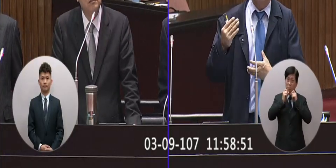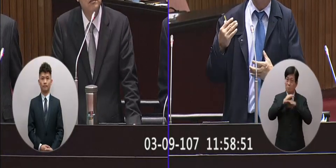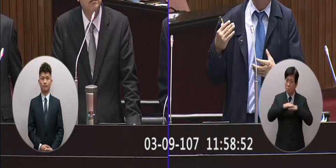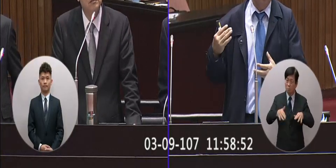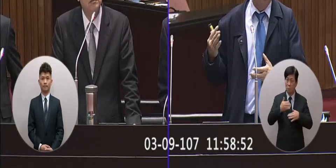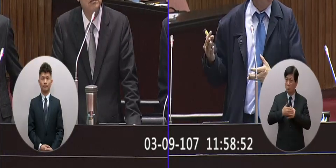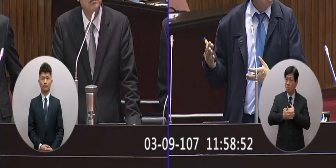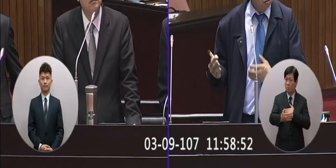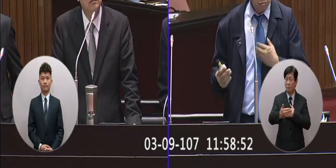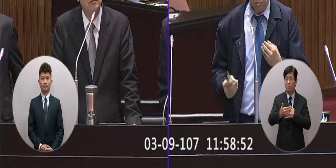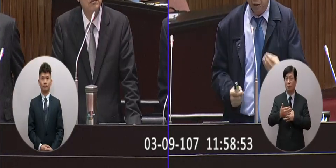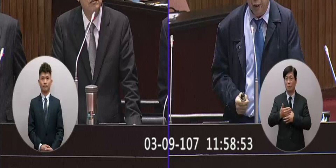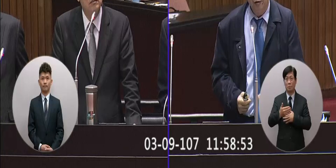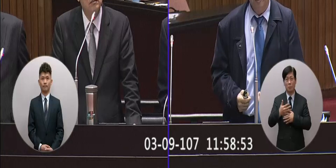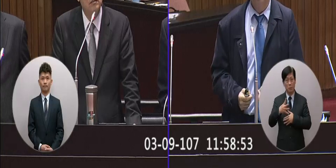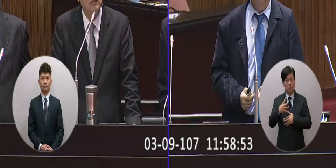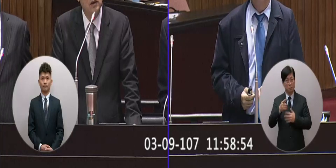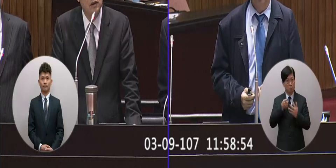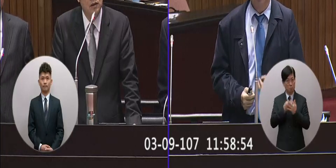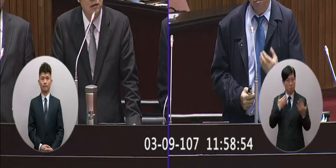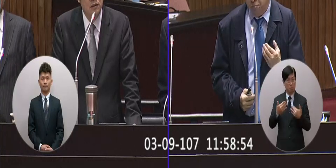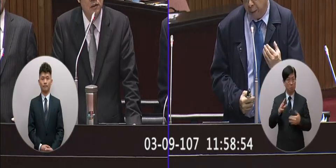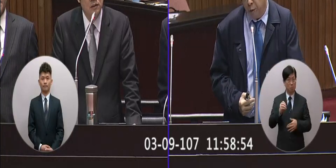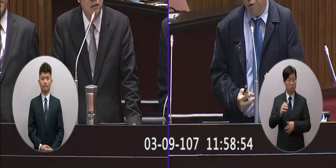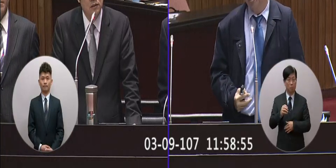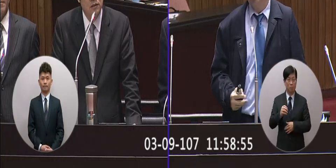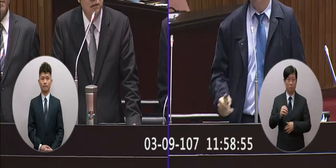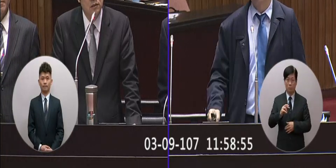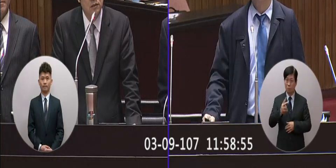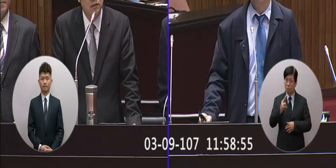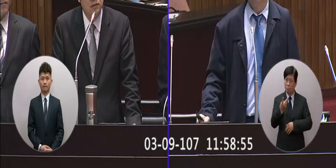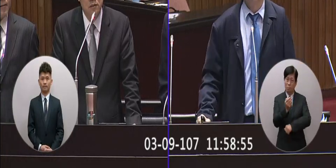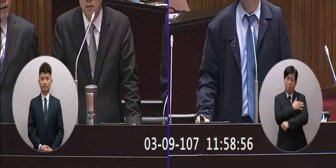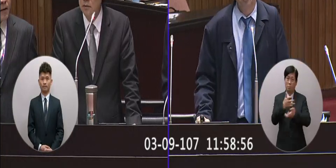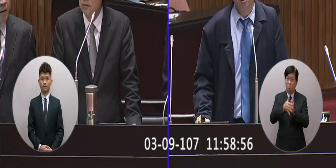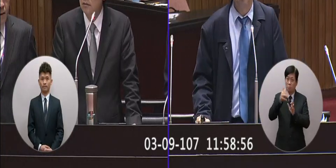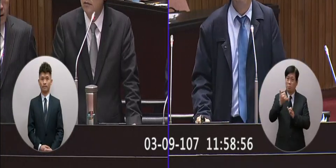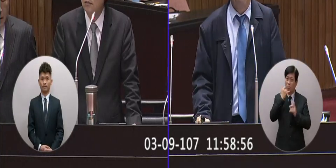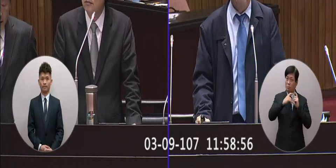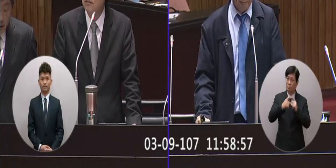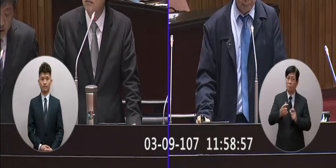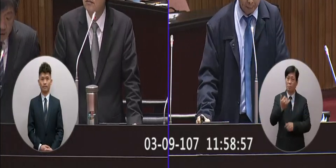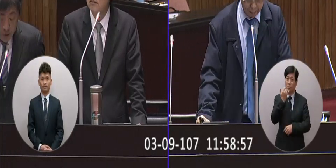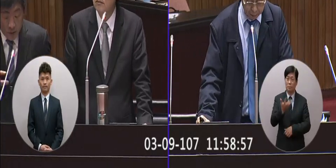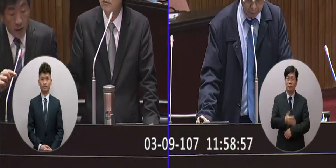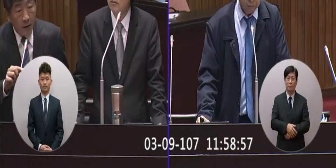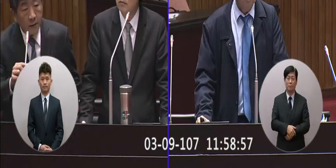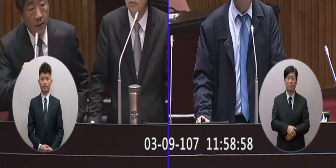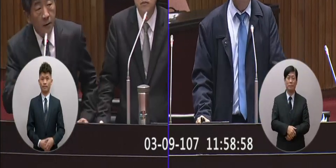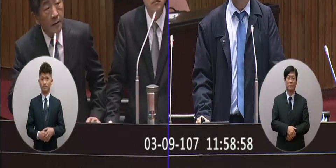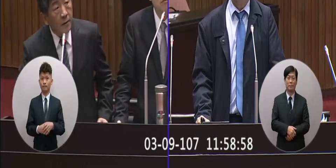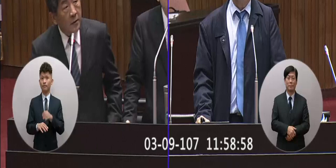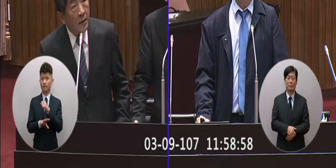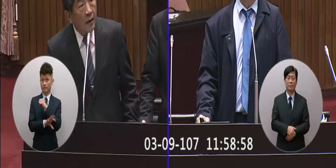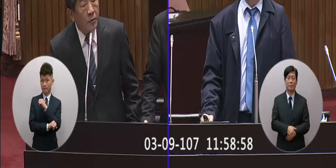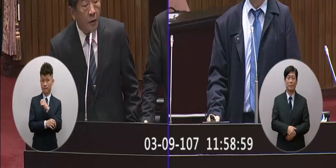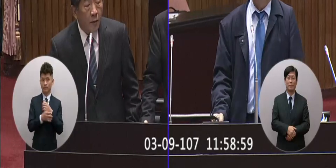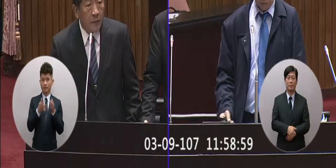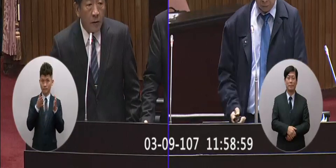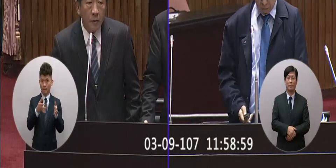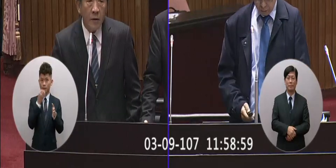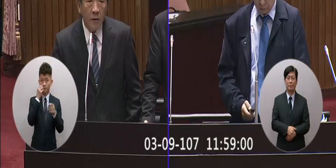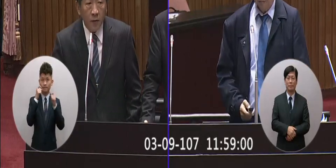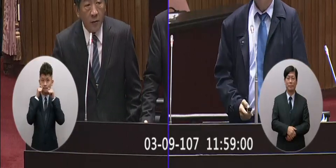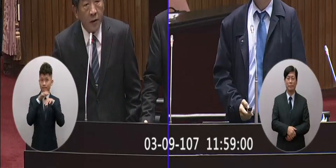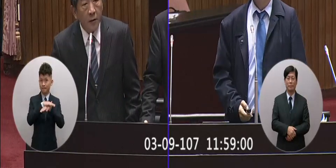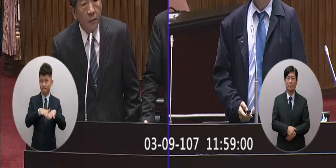数，还是唔知有了解无？还是陈部长，你会当来回答这个问题？ 基本上在食品的安全，